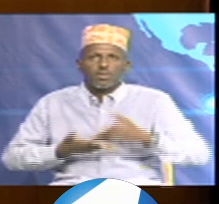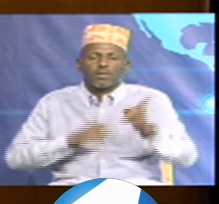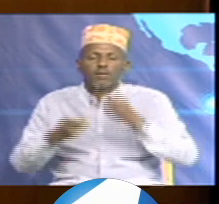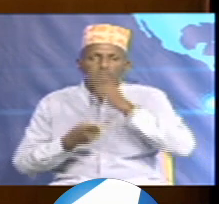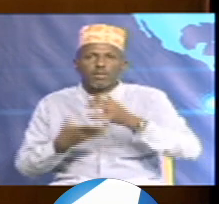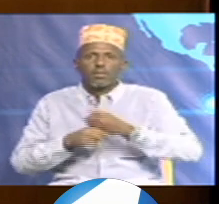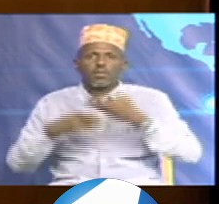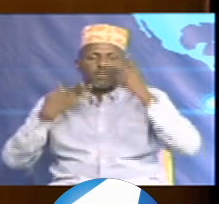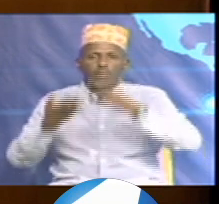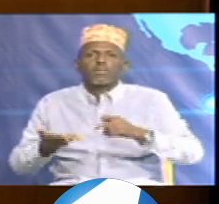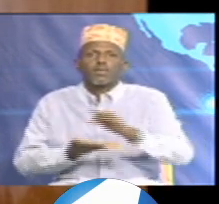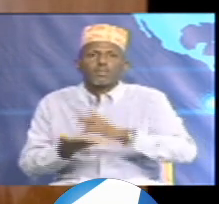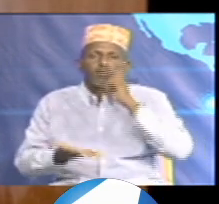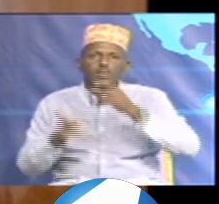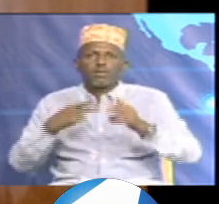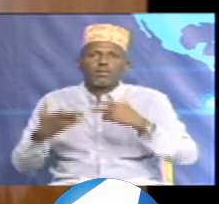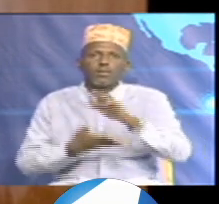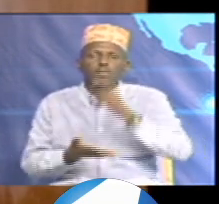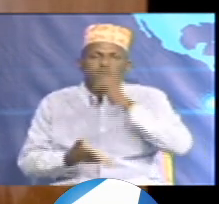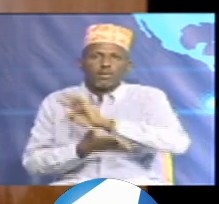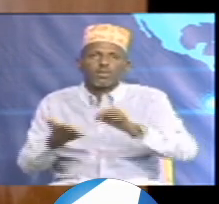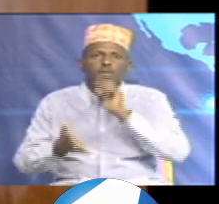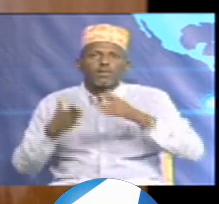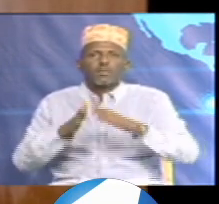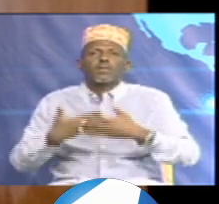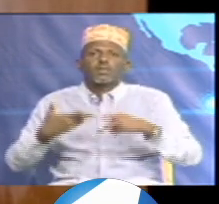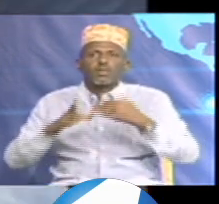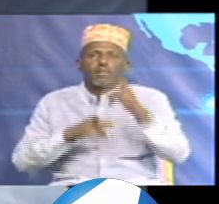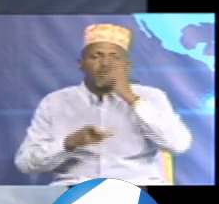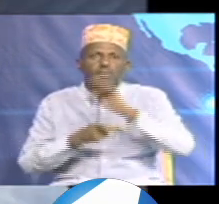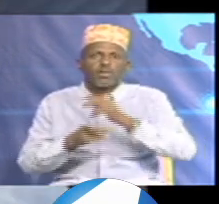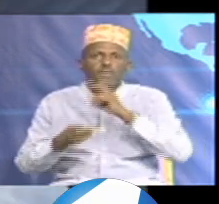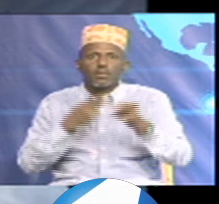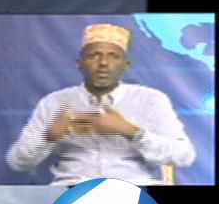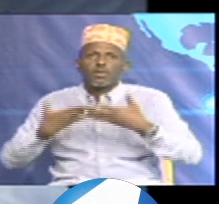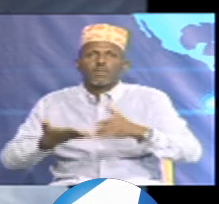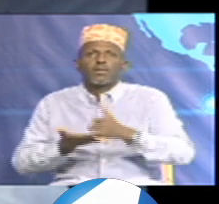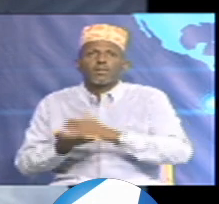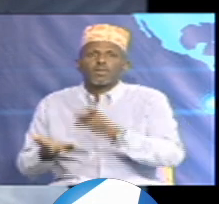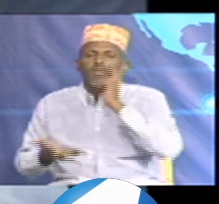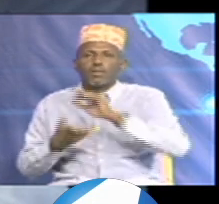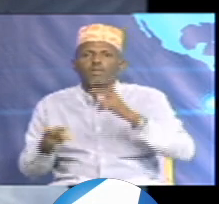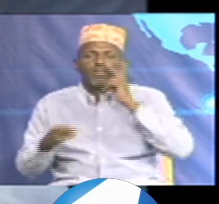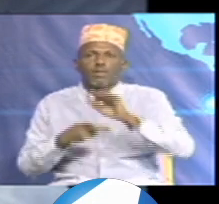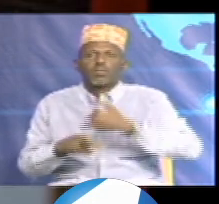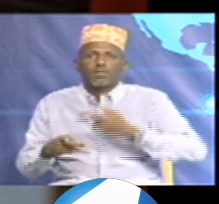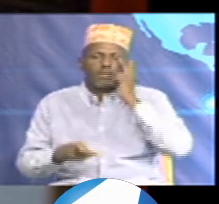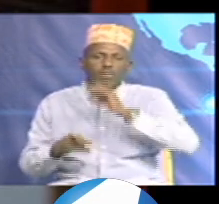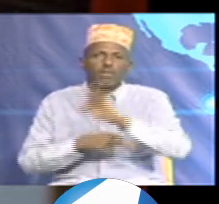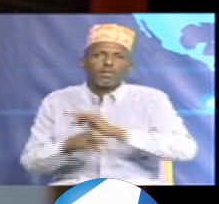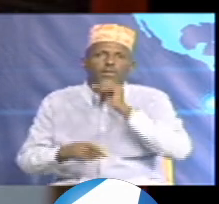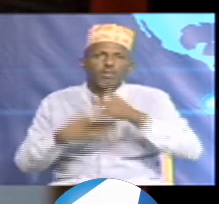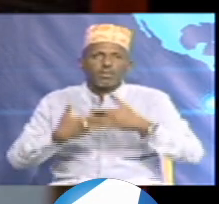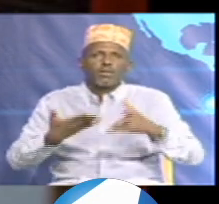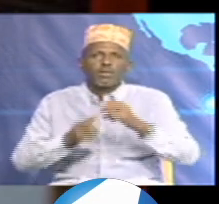tant qu'observateurs à l'exercice maritime multinational Aman 21, organisé tous les deux ans par la République du Pakistan, qui s'est déroulé